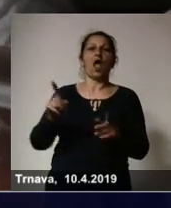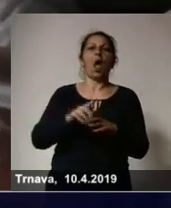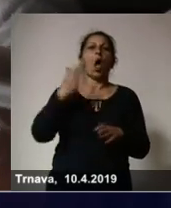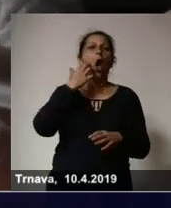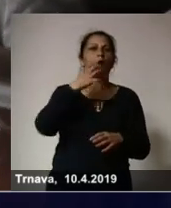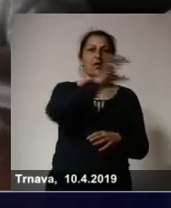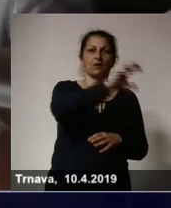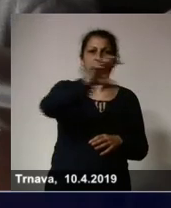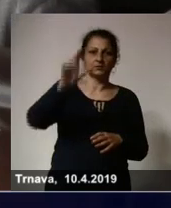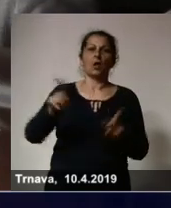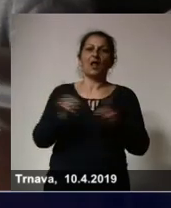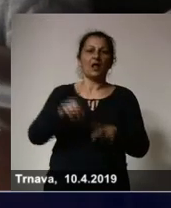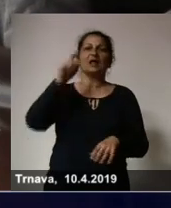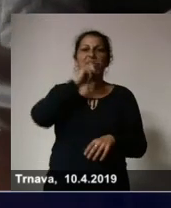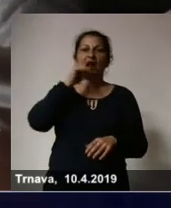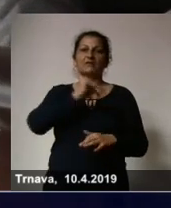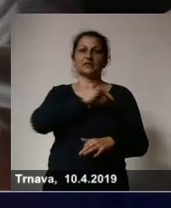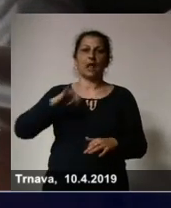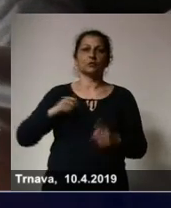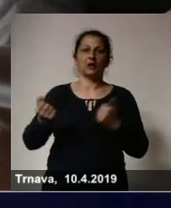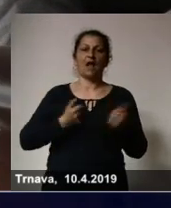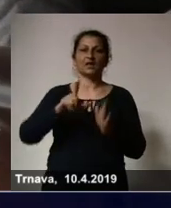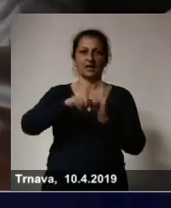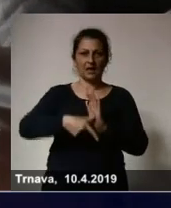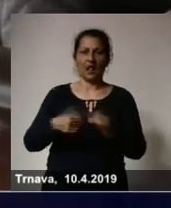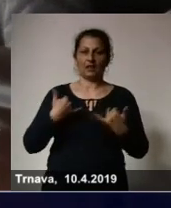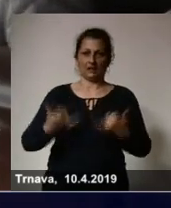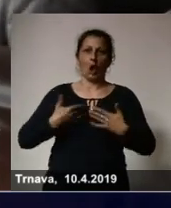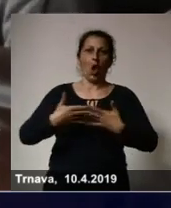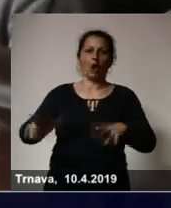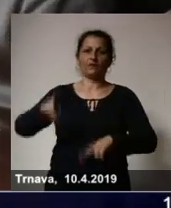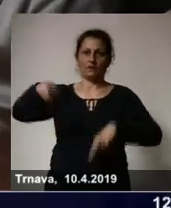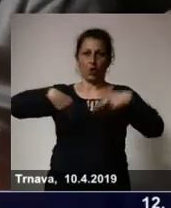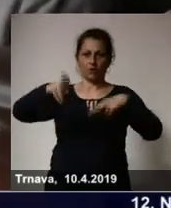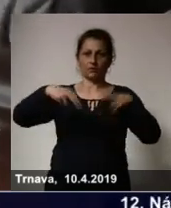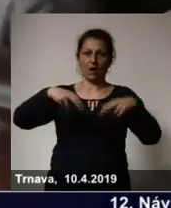pádom aj celý Trnavský samosprávny kraj. Otváram k tomuto bodu rozpravu.